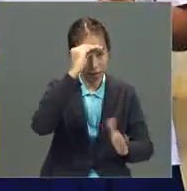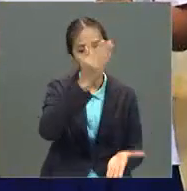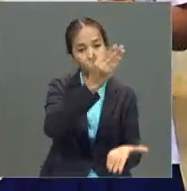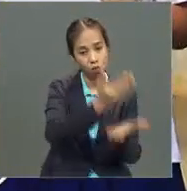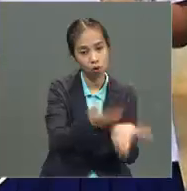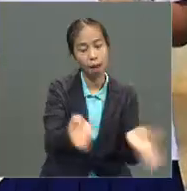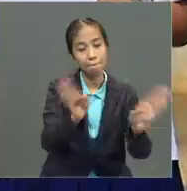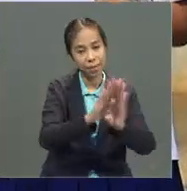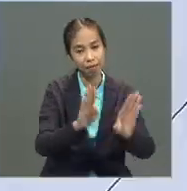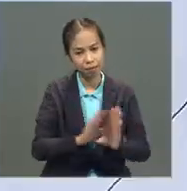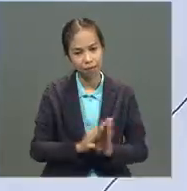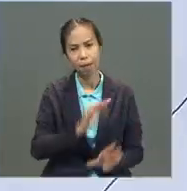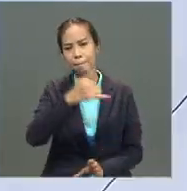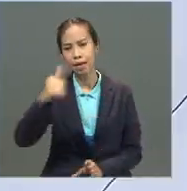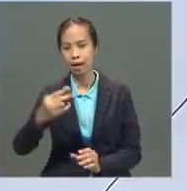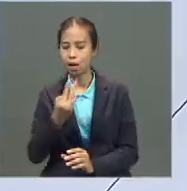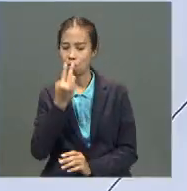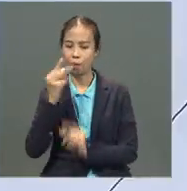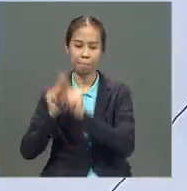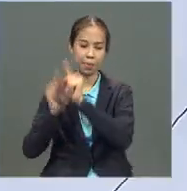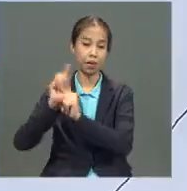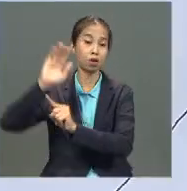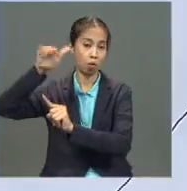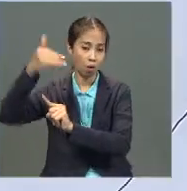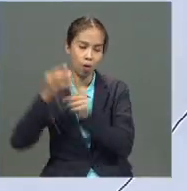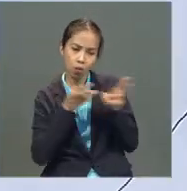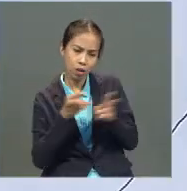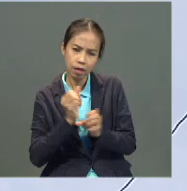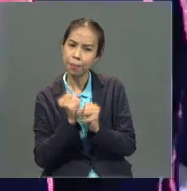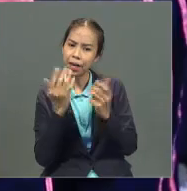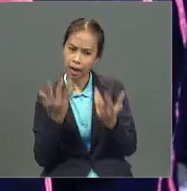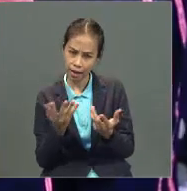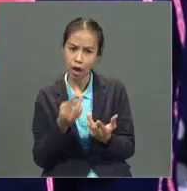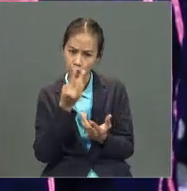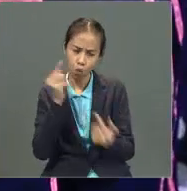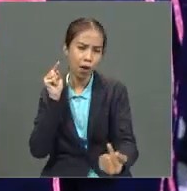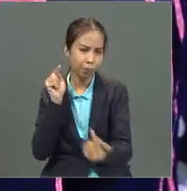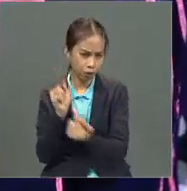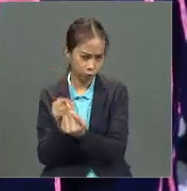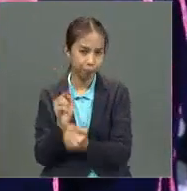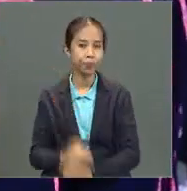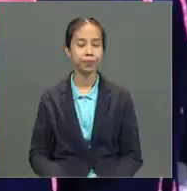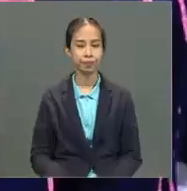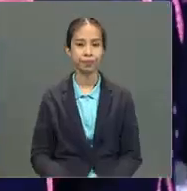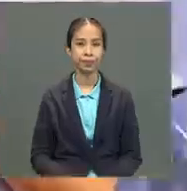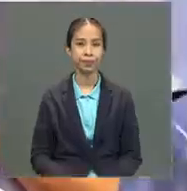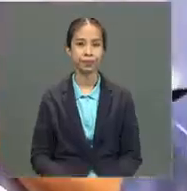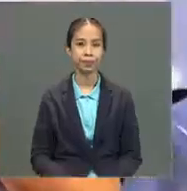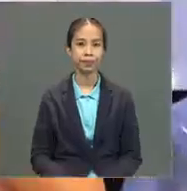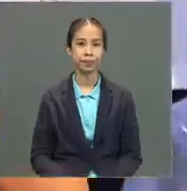จจะต้องดูประเมินสถานการณ์อีกทีว่าจะต้องดำเนินการอย่างไรให้มีความเหมาะสมนะครับ